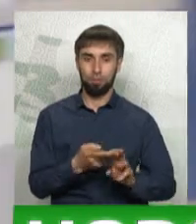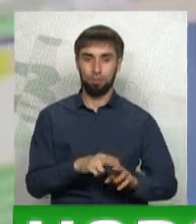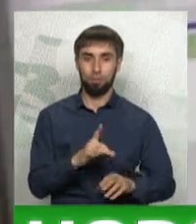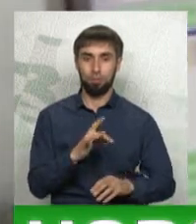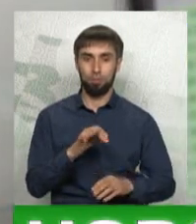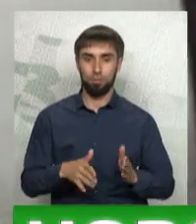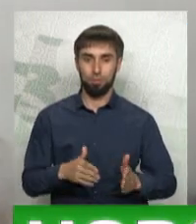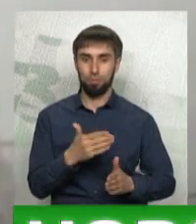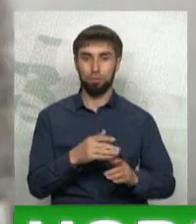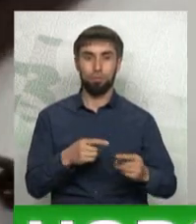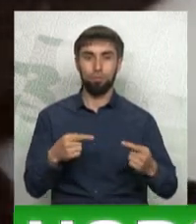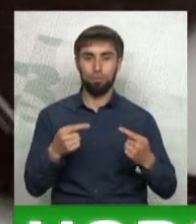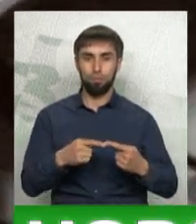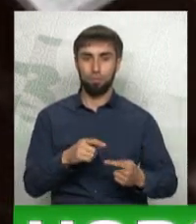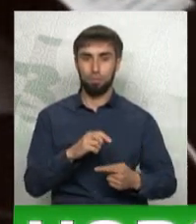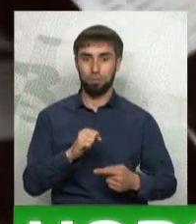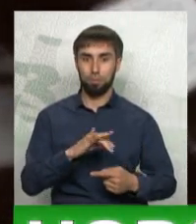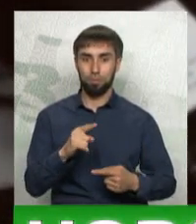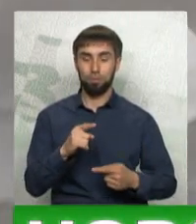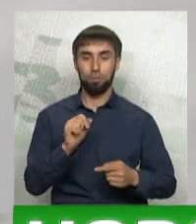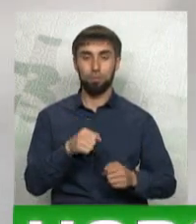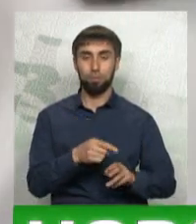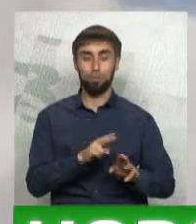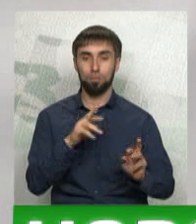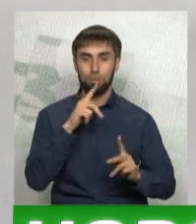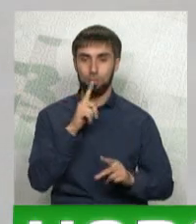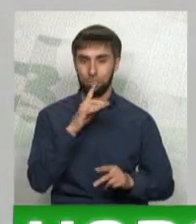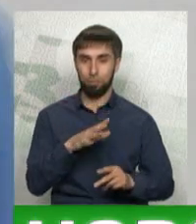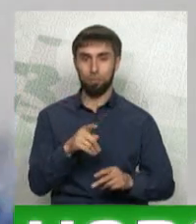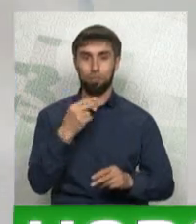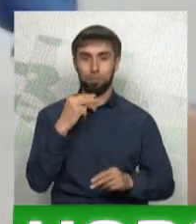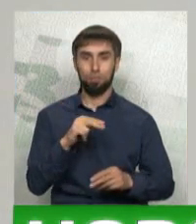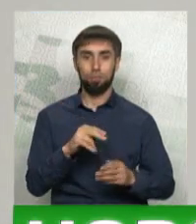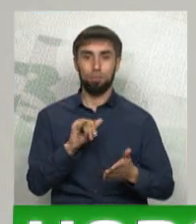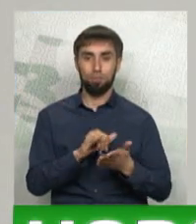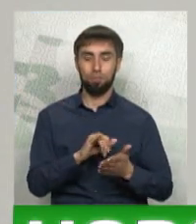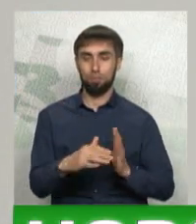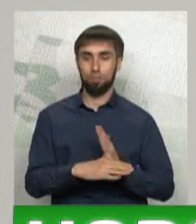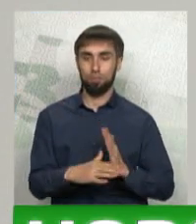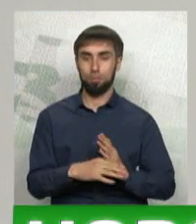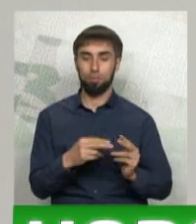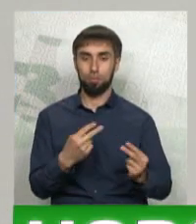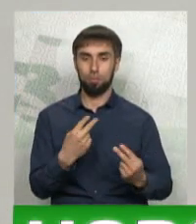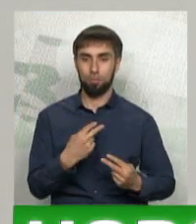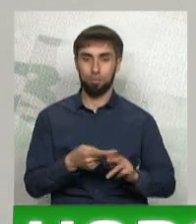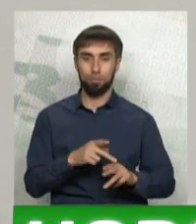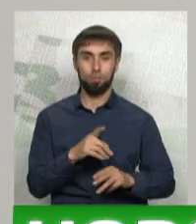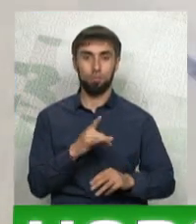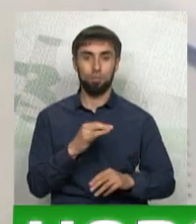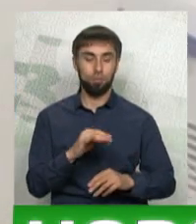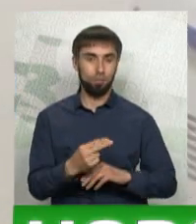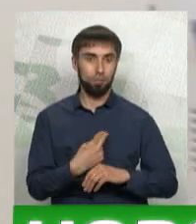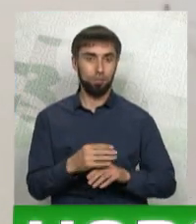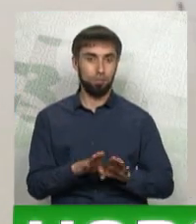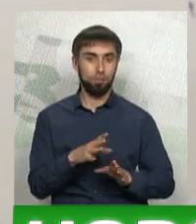робот. Высокоточный анализ позволяет избежать ошибочных диагнозов, неэффективной терапии и помогают контролировать результаты лечения.